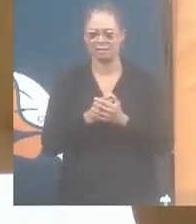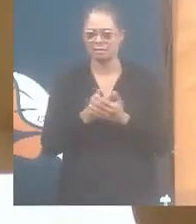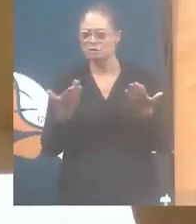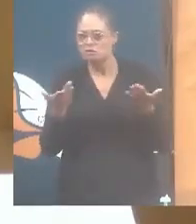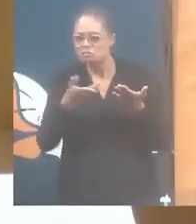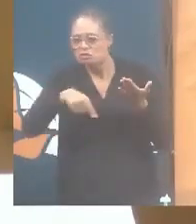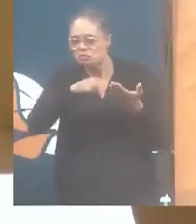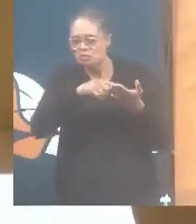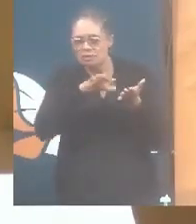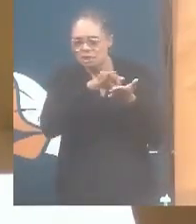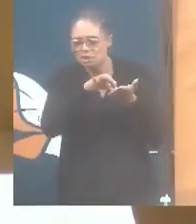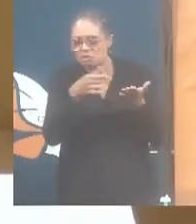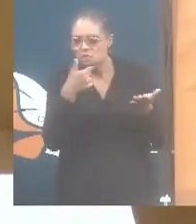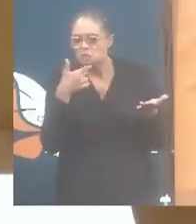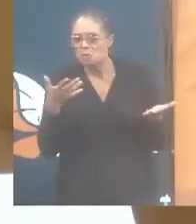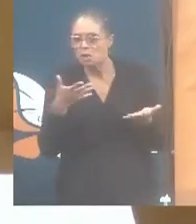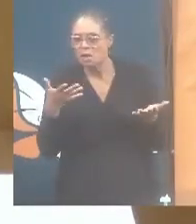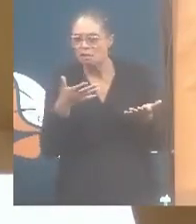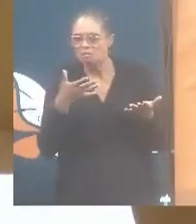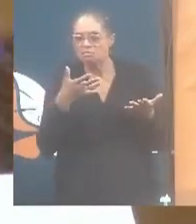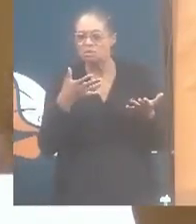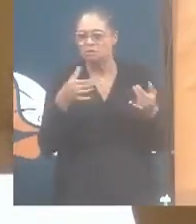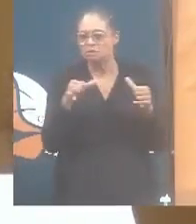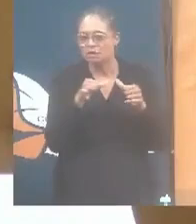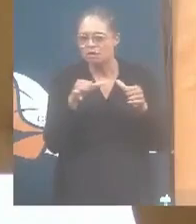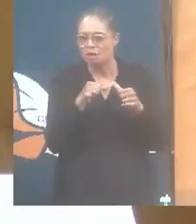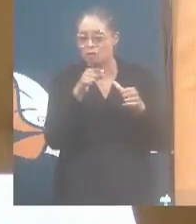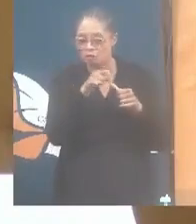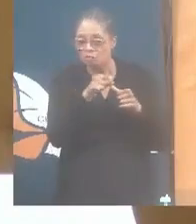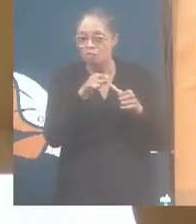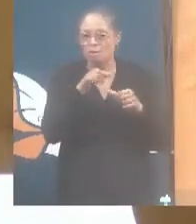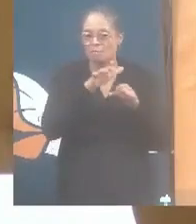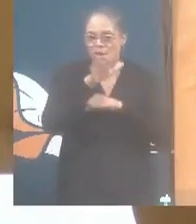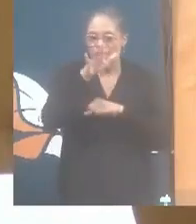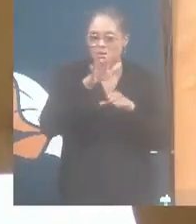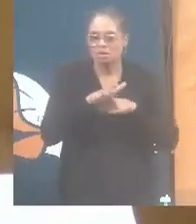avez adoptée? Est-ce que vous n'aviez pas suffisamment